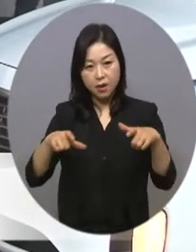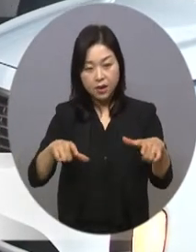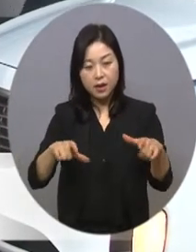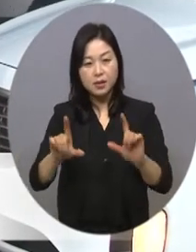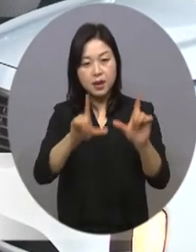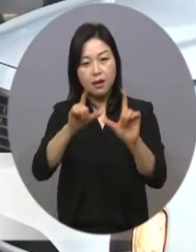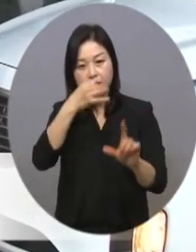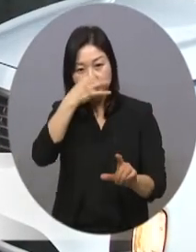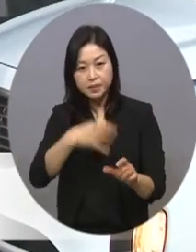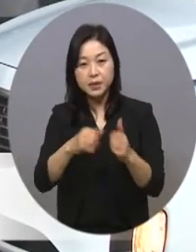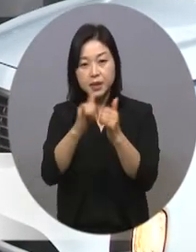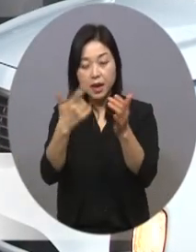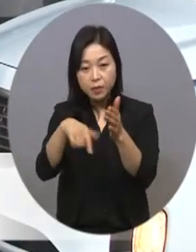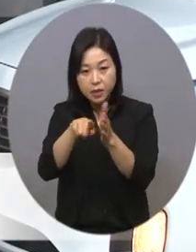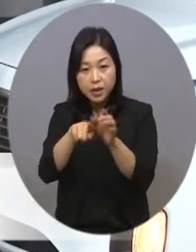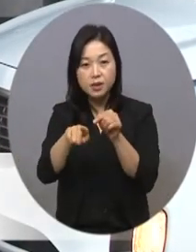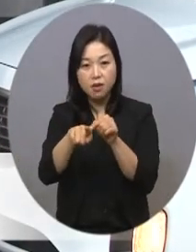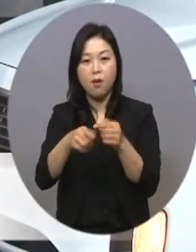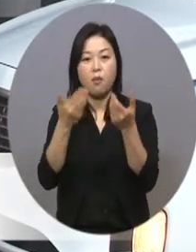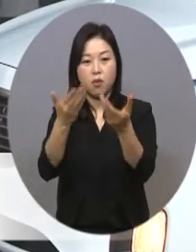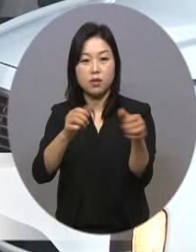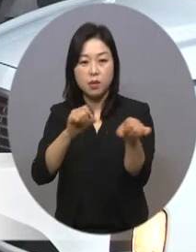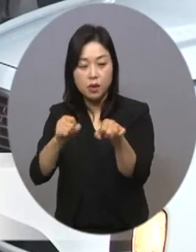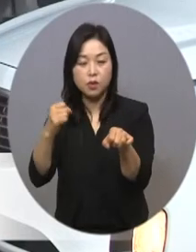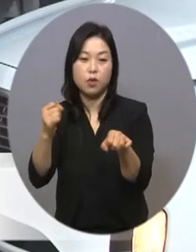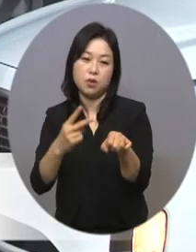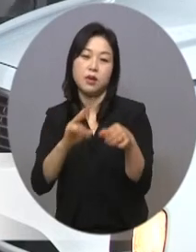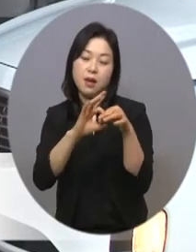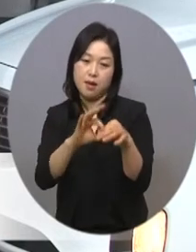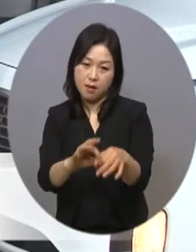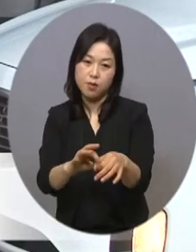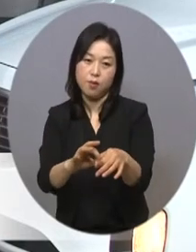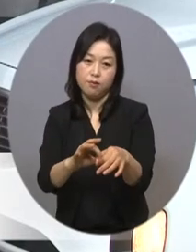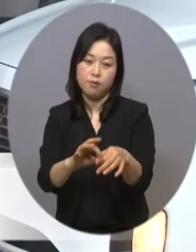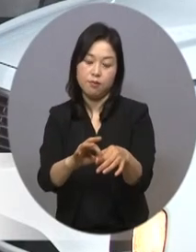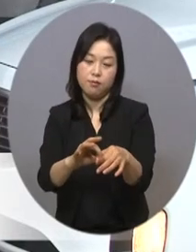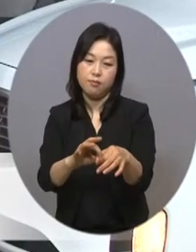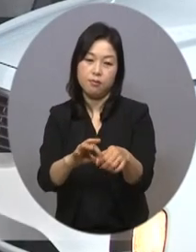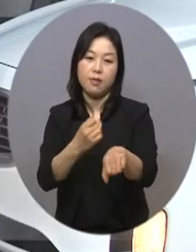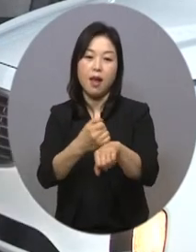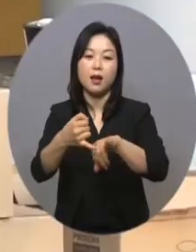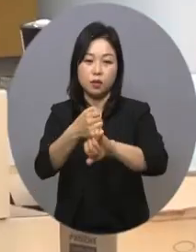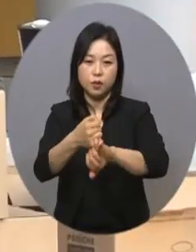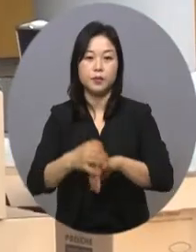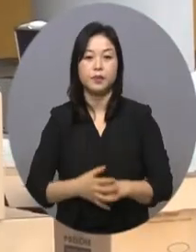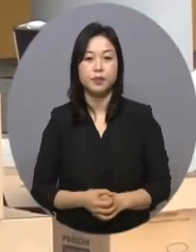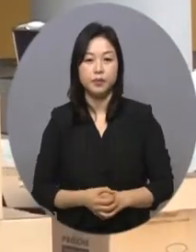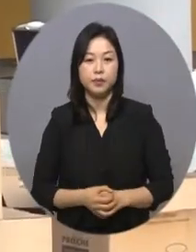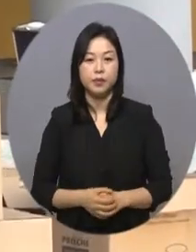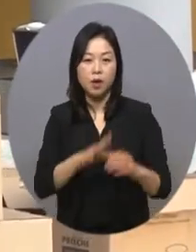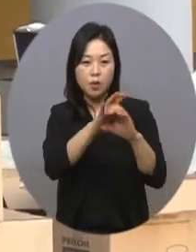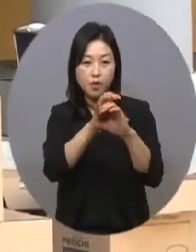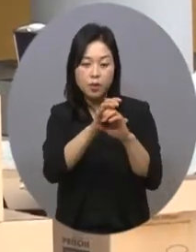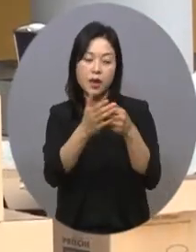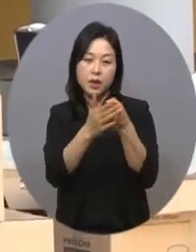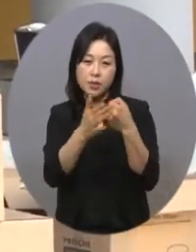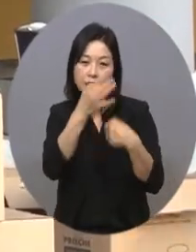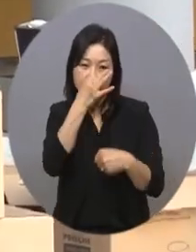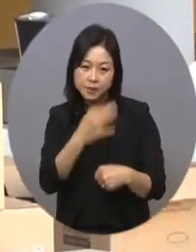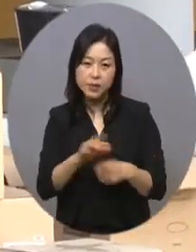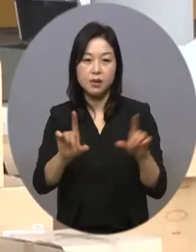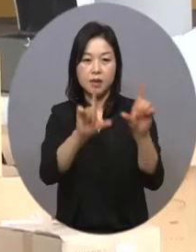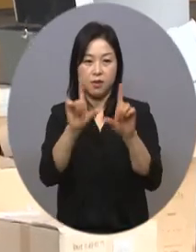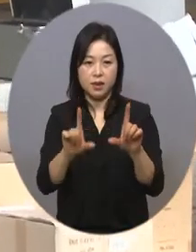소외된 계층들을 위해서 이렇게 많은 봉사와 활동을 할 것을 약속을 드리겠습니다. 코로나로 힘든 시기를 보내고